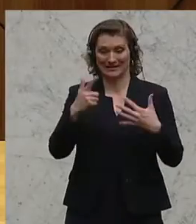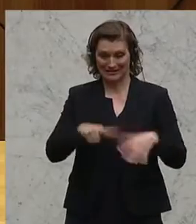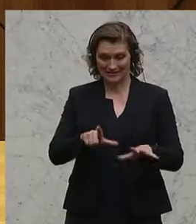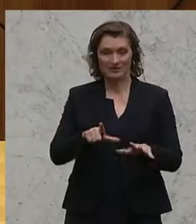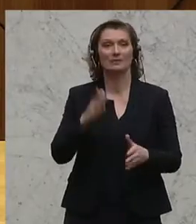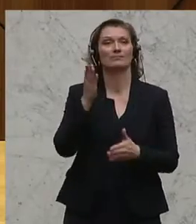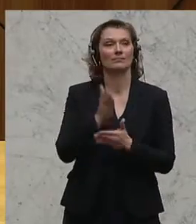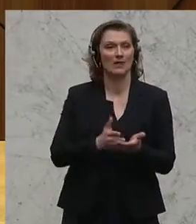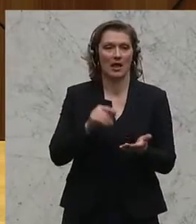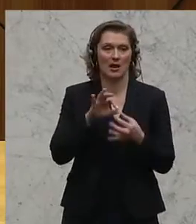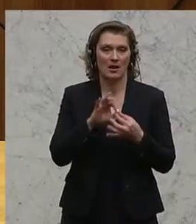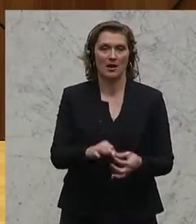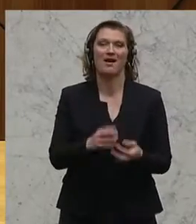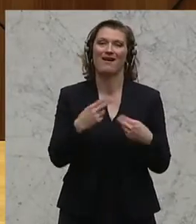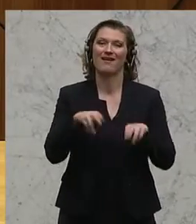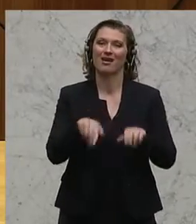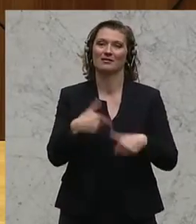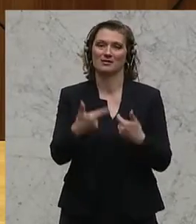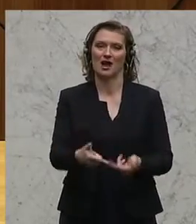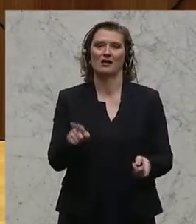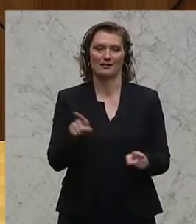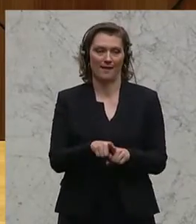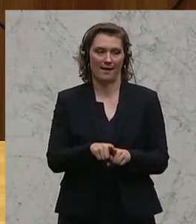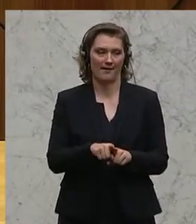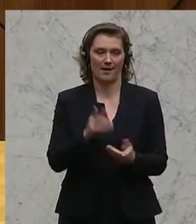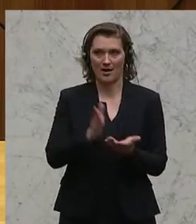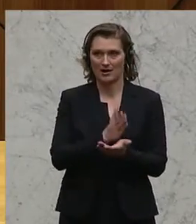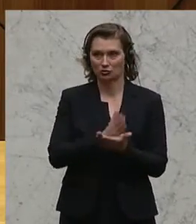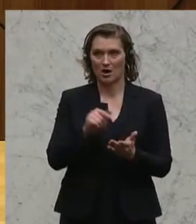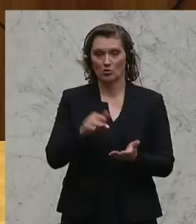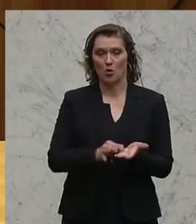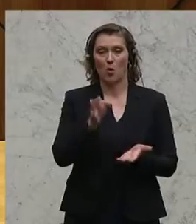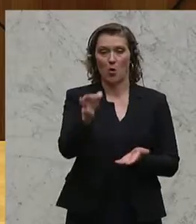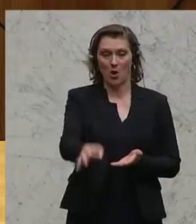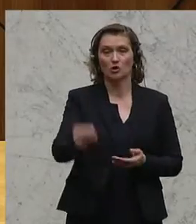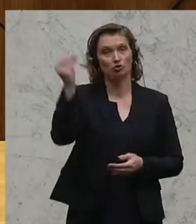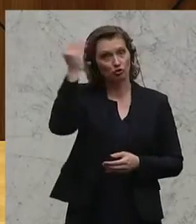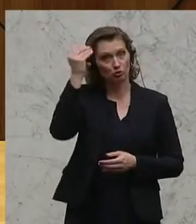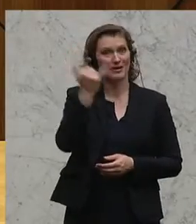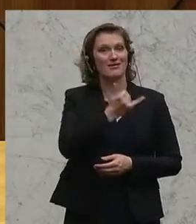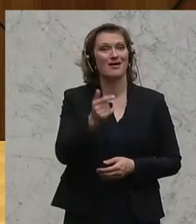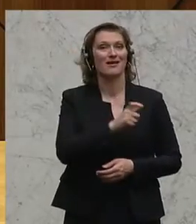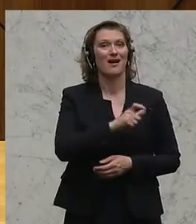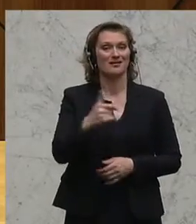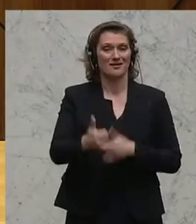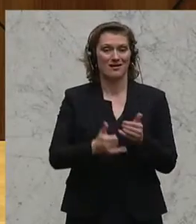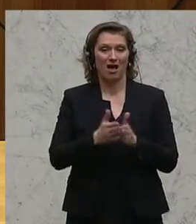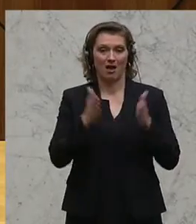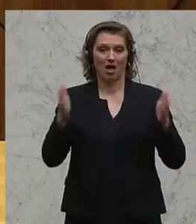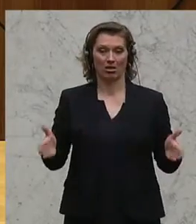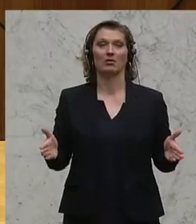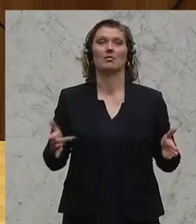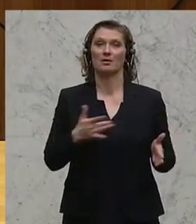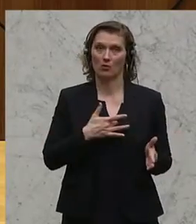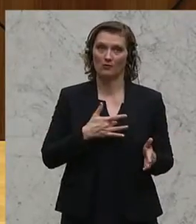gilt weiterhin die bisherige Rechtslage. Die Entscheidung am Schulstandort wird alle Klassen eines Jahrgangs erfassen.